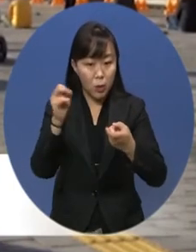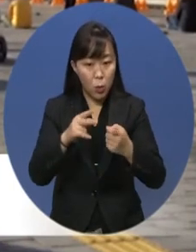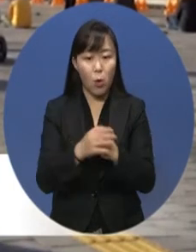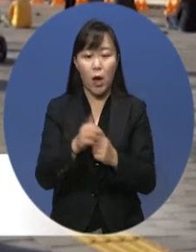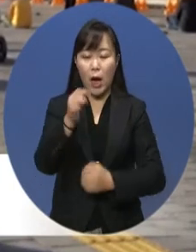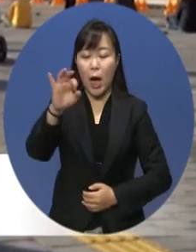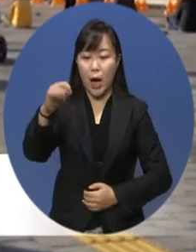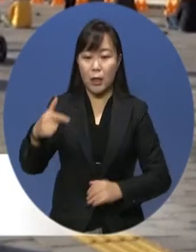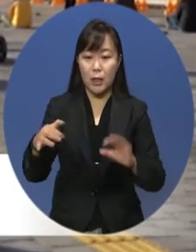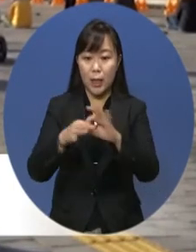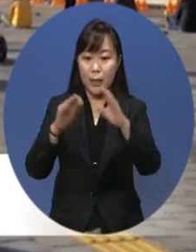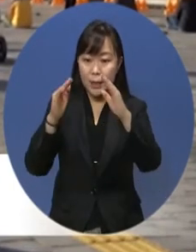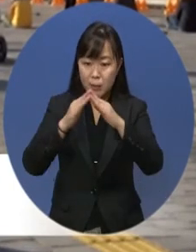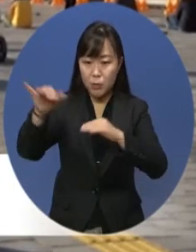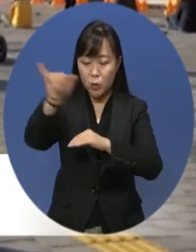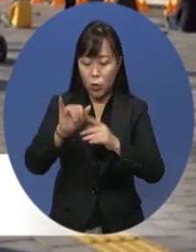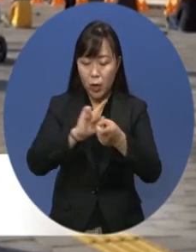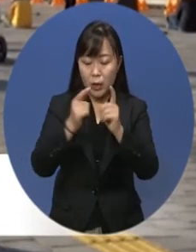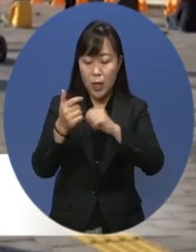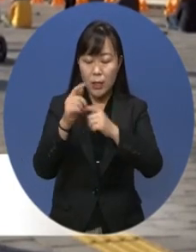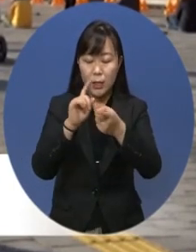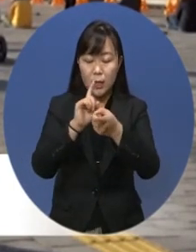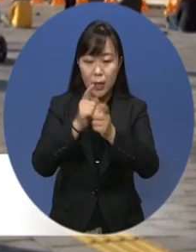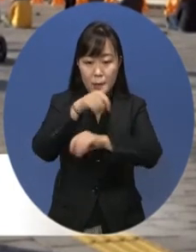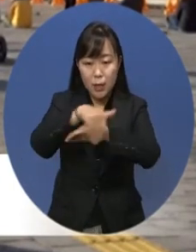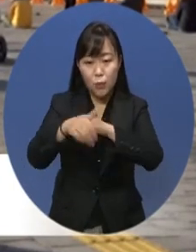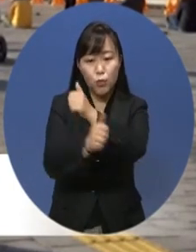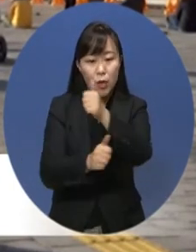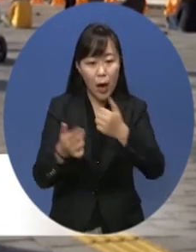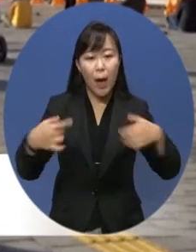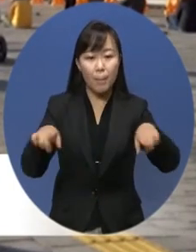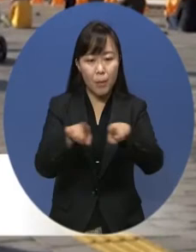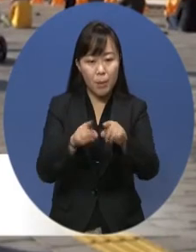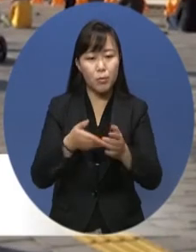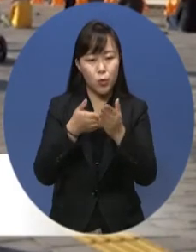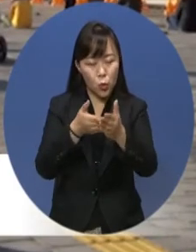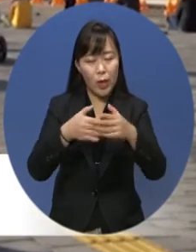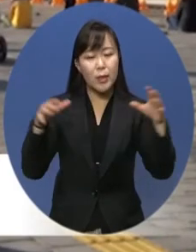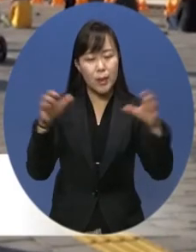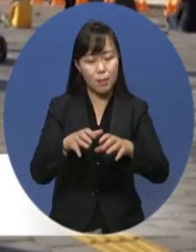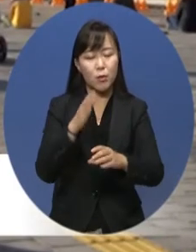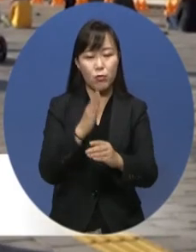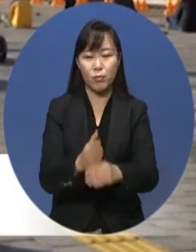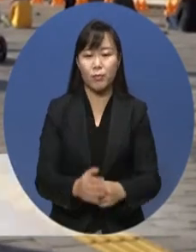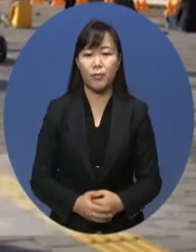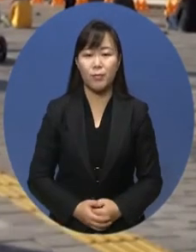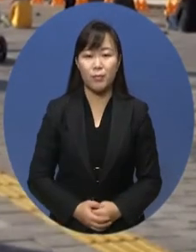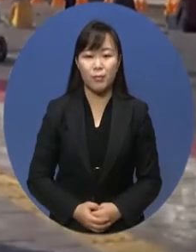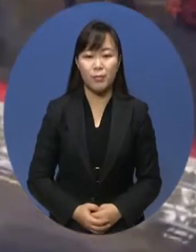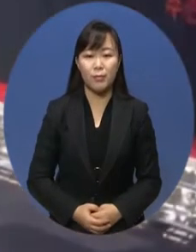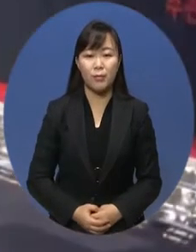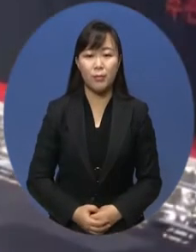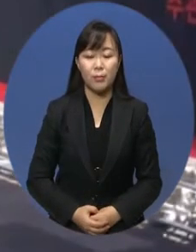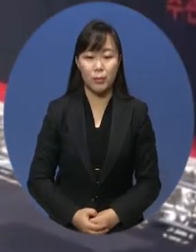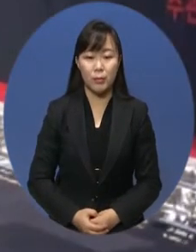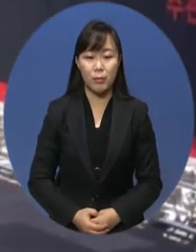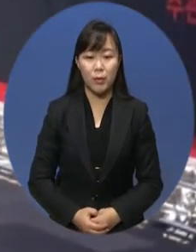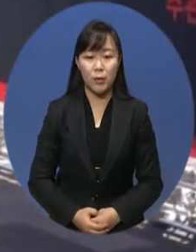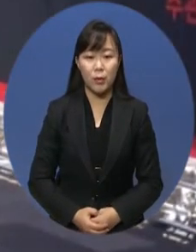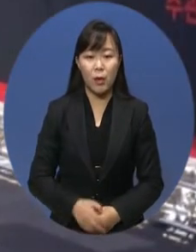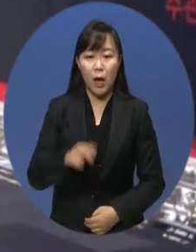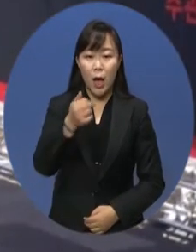전국장애인차별철폐연대와 그 무주하은의집 그 전국대책위가 함께 지금 요구하는 집회를 진행 중이고 있습니다.